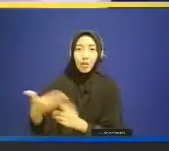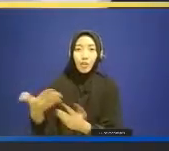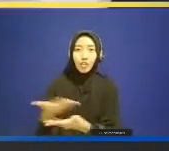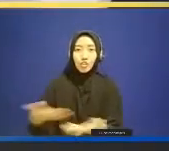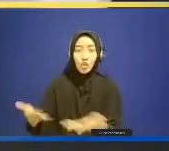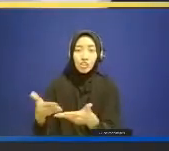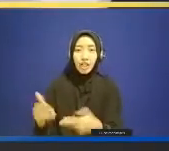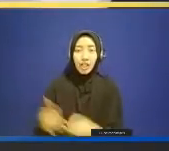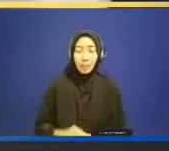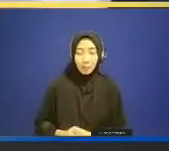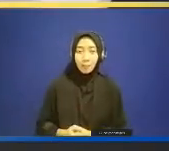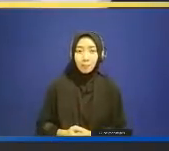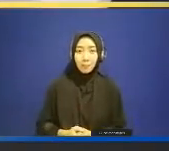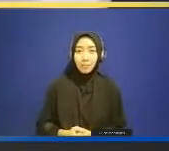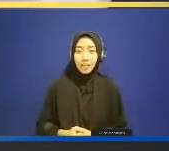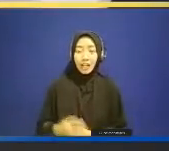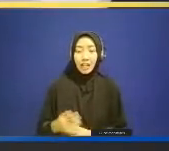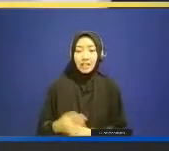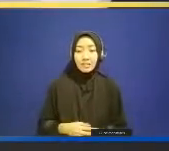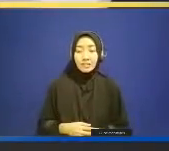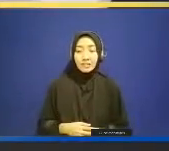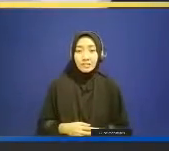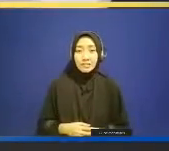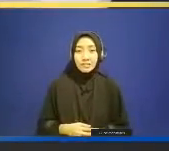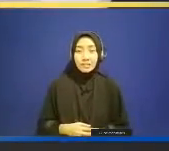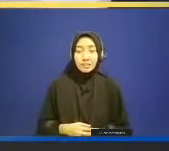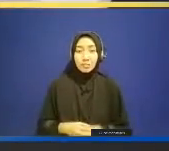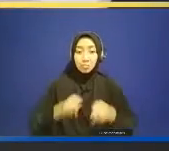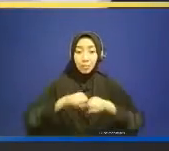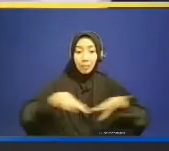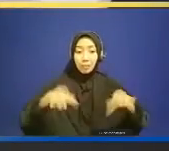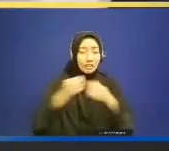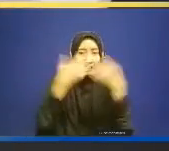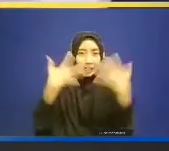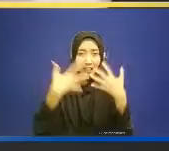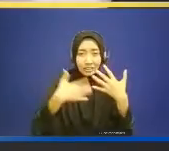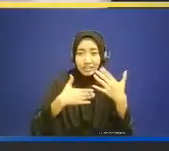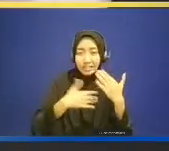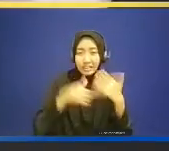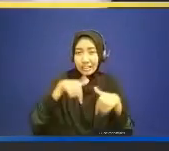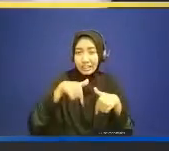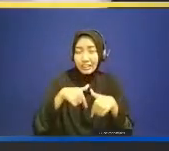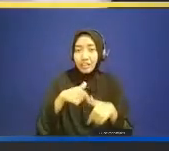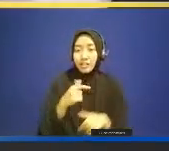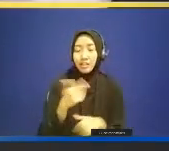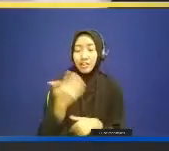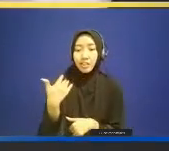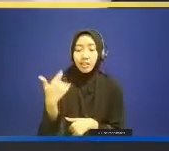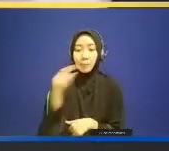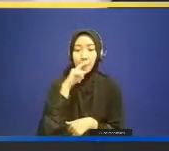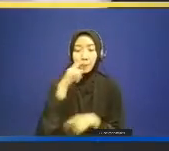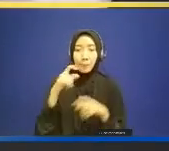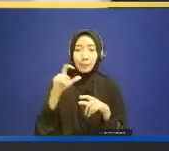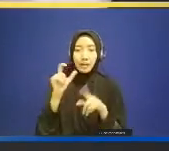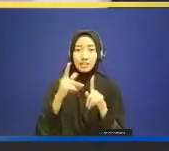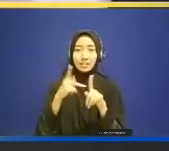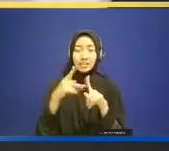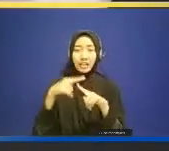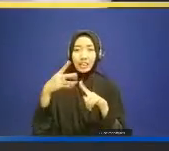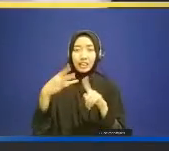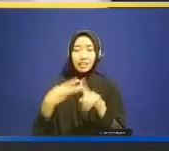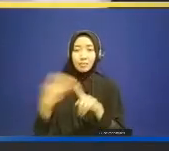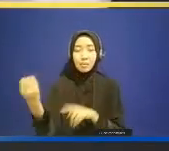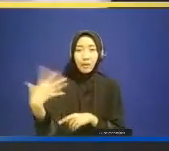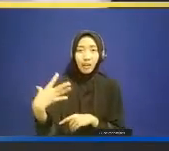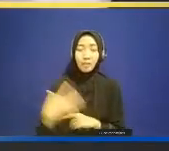tetapi tetap saja bahwa di tengah ketidakpastian yang masih cukup tinggi tadi Pak Khatib juga menyampaikan